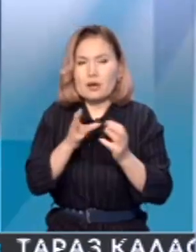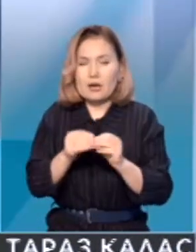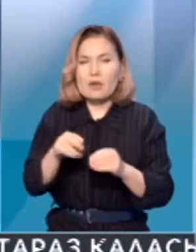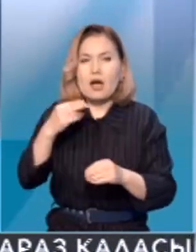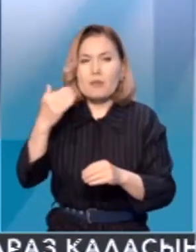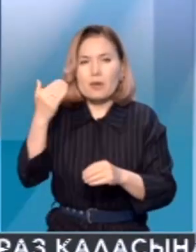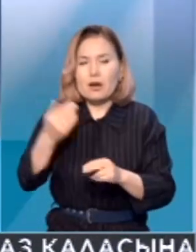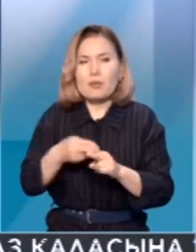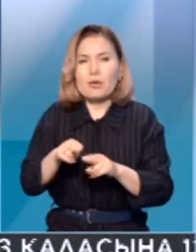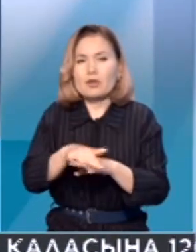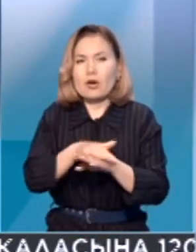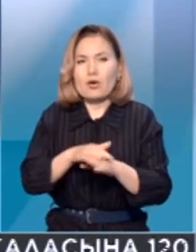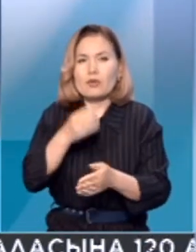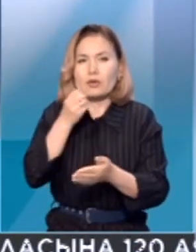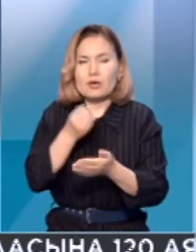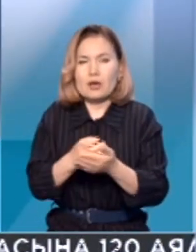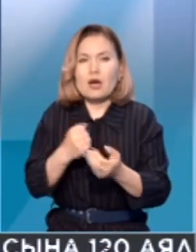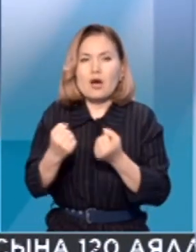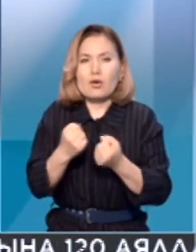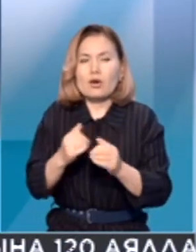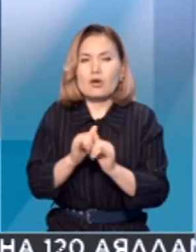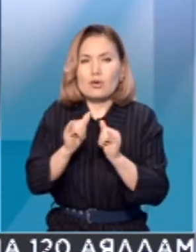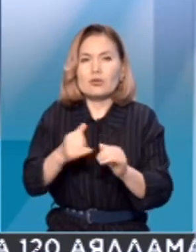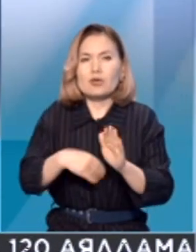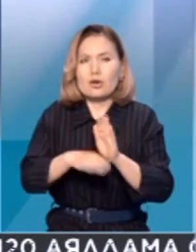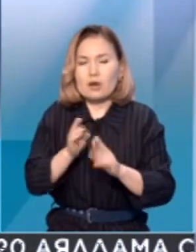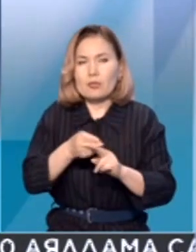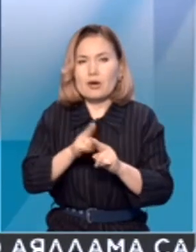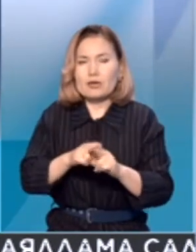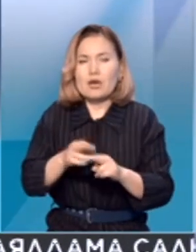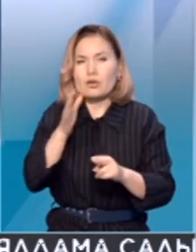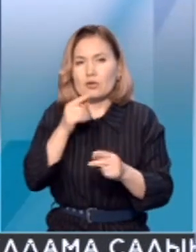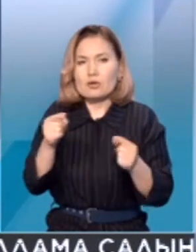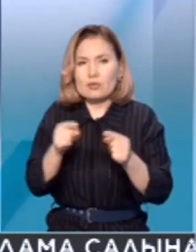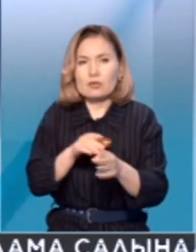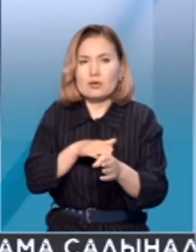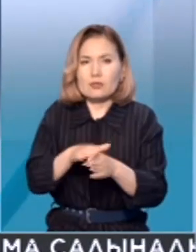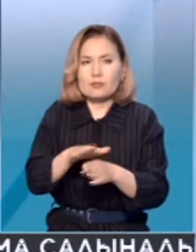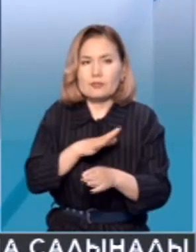президенттің қоғамдық құндылықтарды нығайту туралы бастамасы дер кезінде көтеріліп отыр.